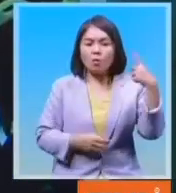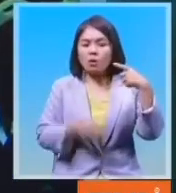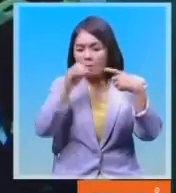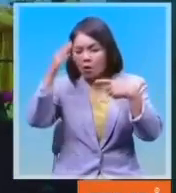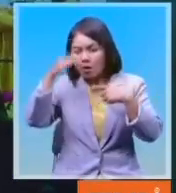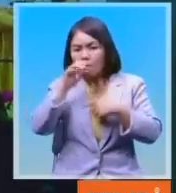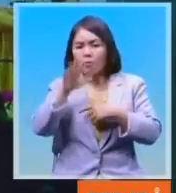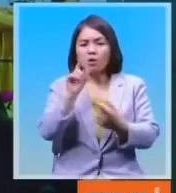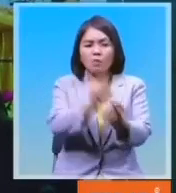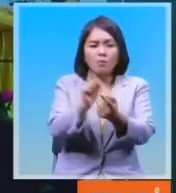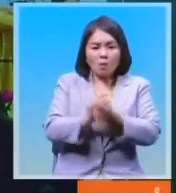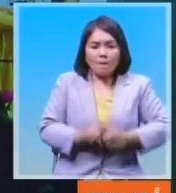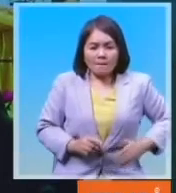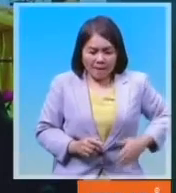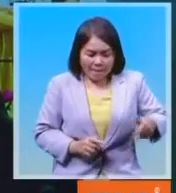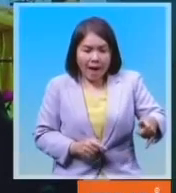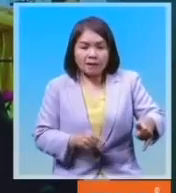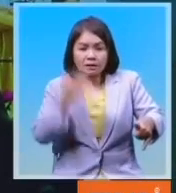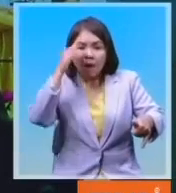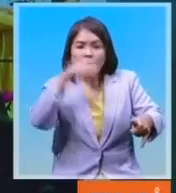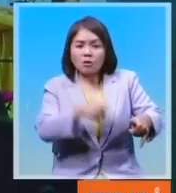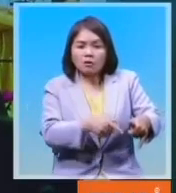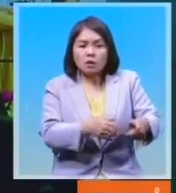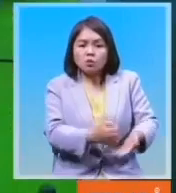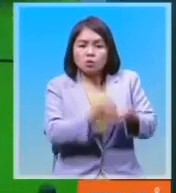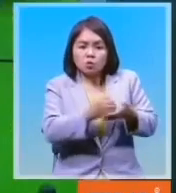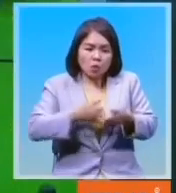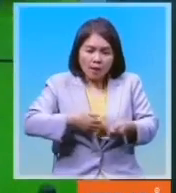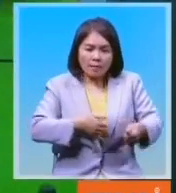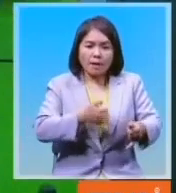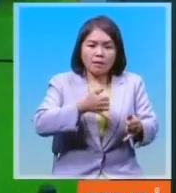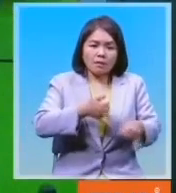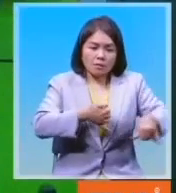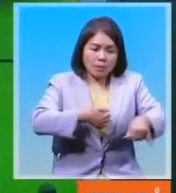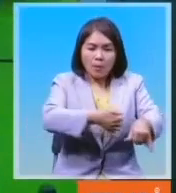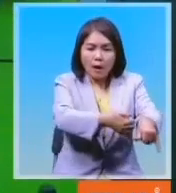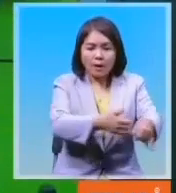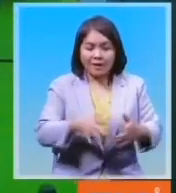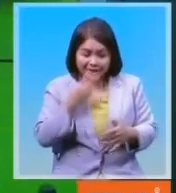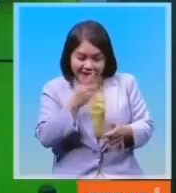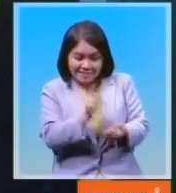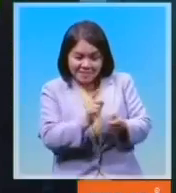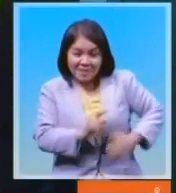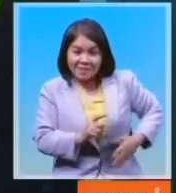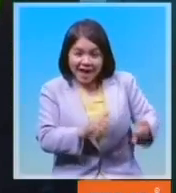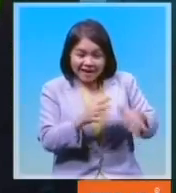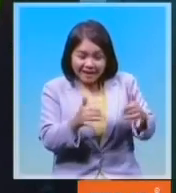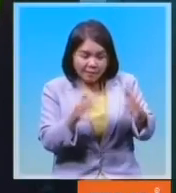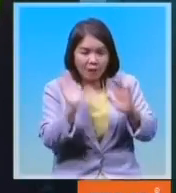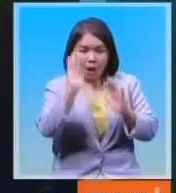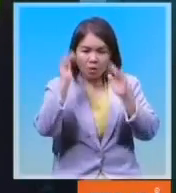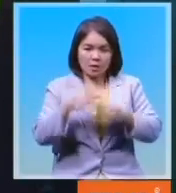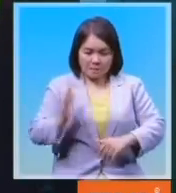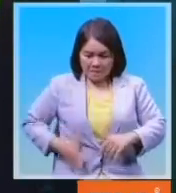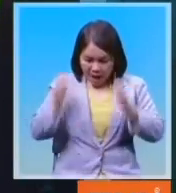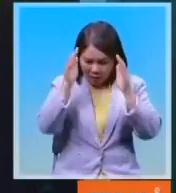อสุนัขนำทางสำหรับคนพิการตาบอดอย่าไปเล่นเพราะมันจะทำให้เขาเสียสมาธิ